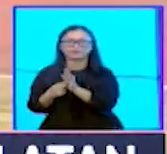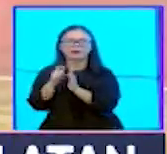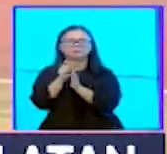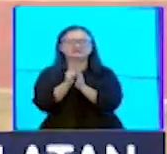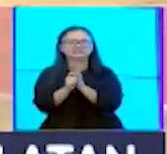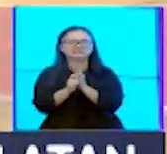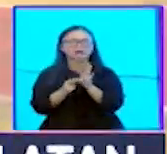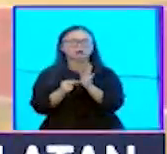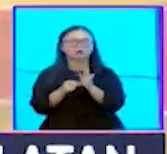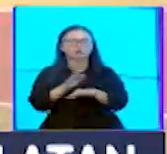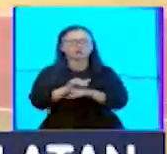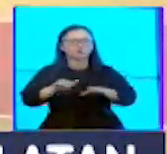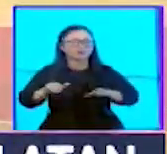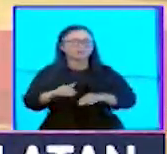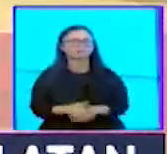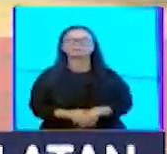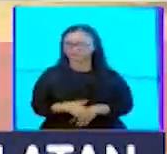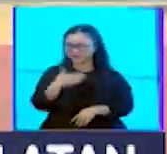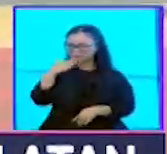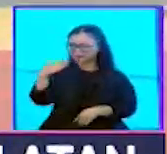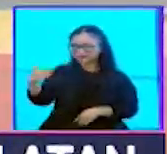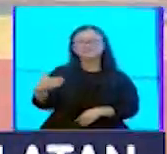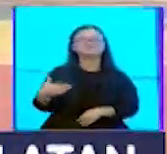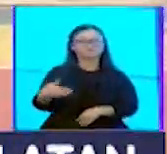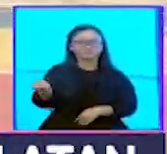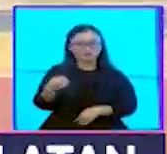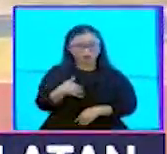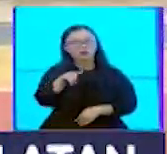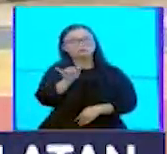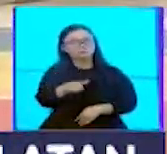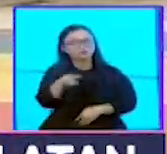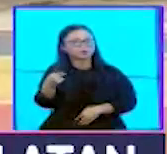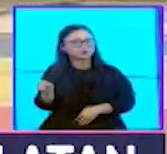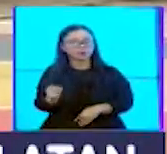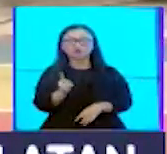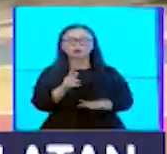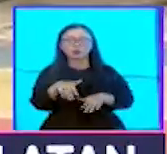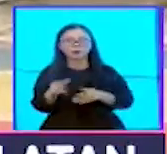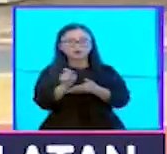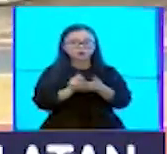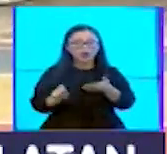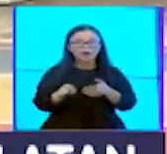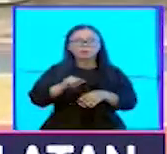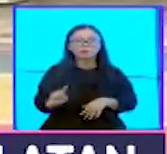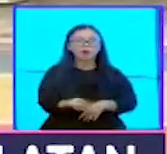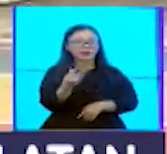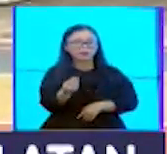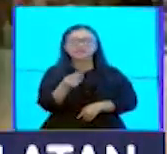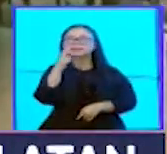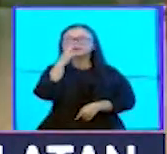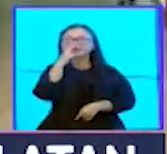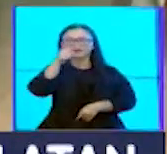atas waktunya Pak ya semisal kami dan pihak kepala sekolah SMPN 4 Tangsel bahwa memang nantinya sekolah ini baru-baru dibuka pada hari ini atau tatap muka